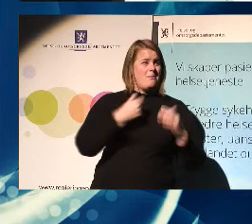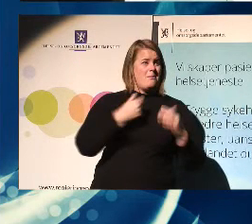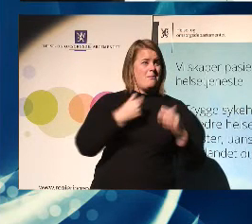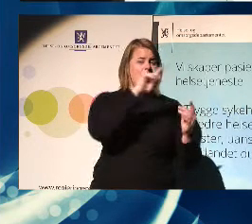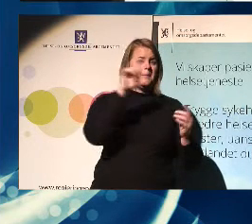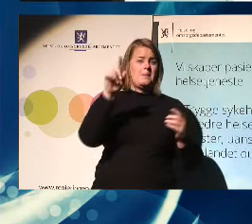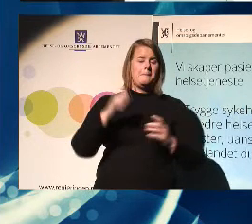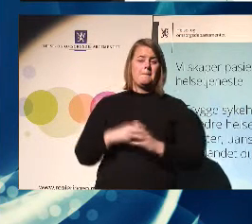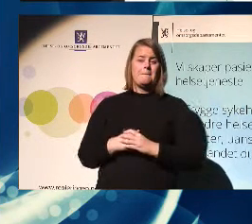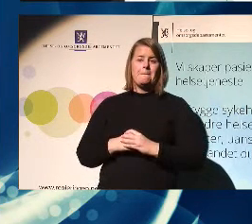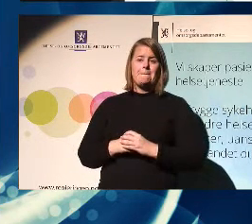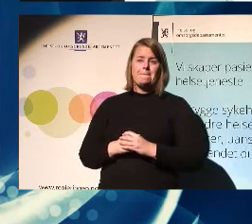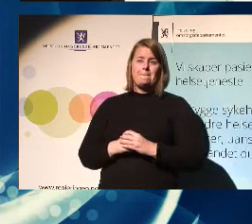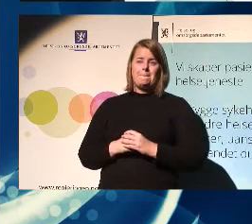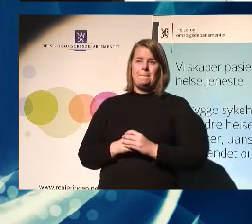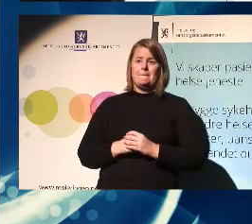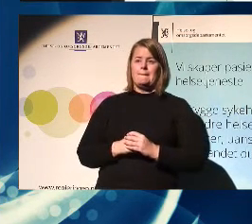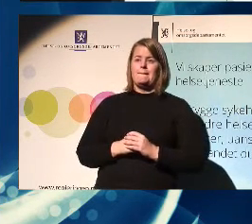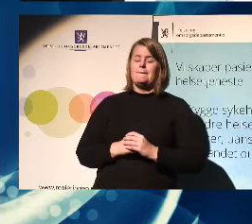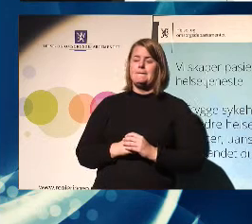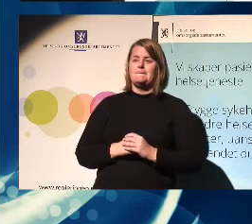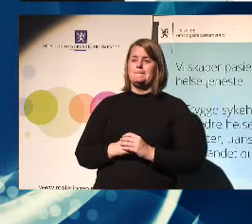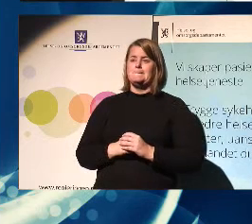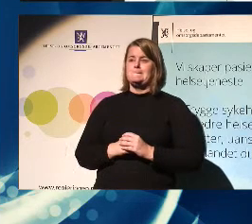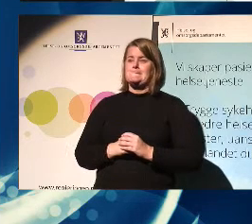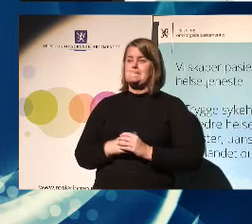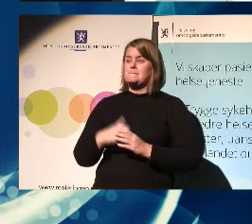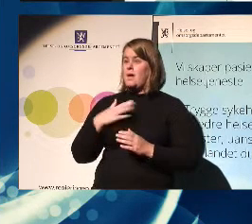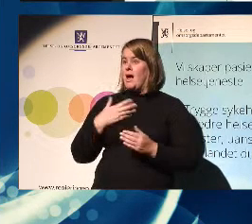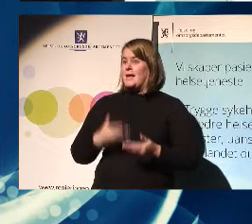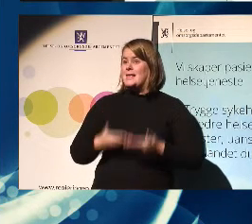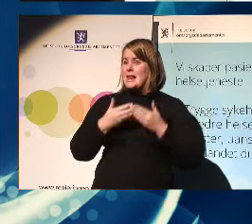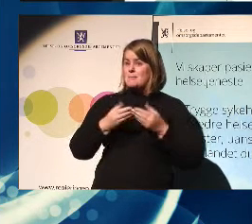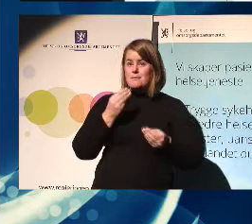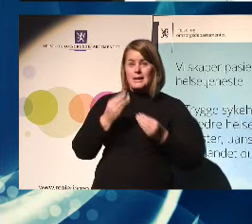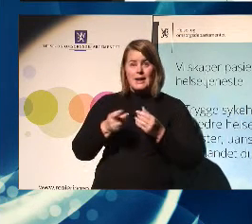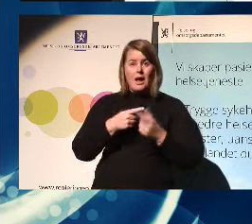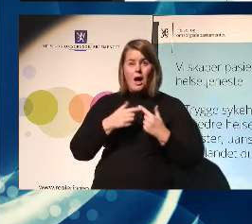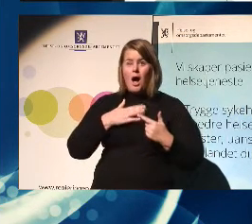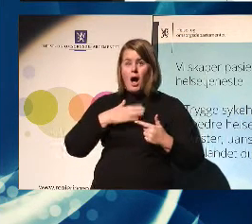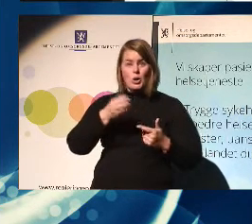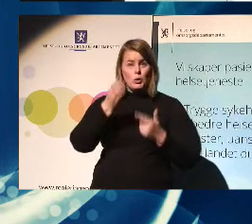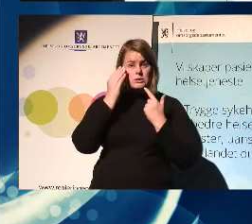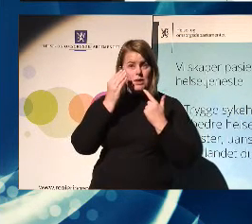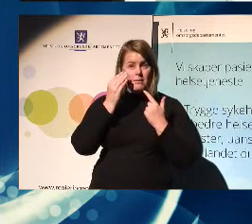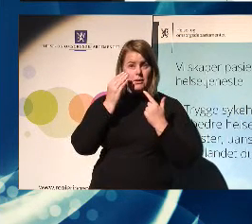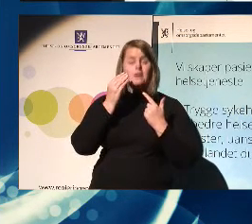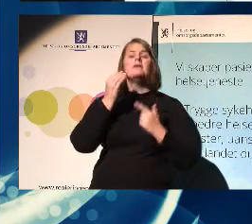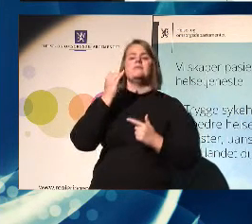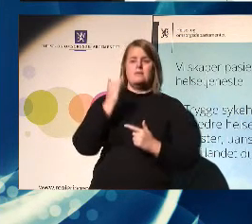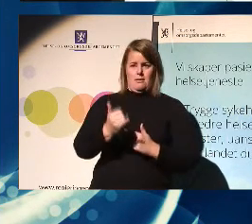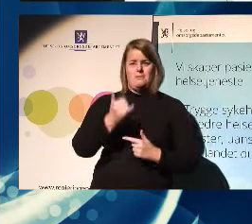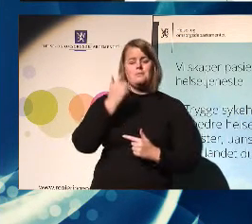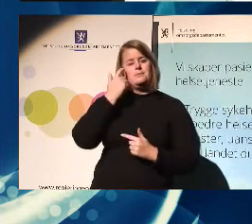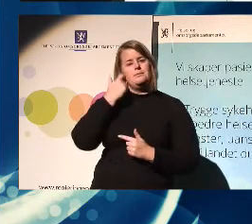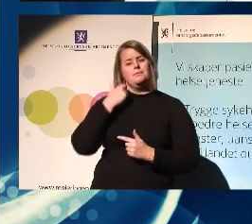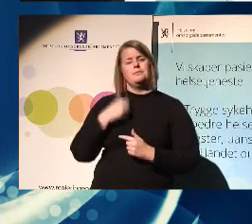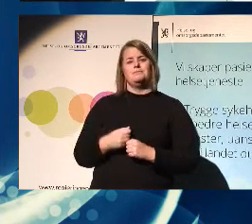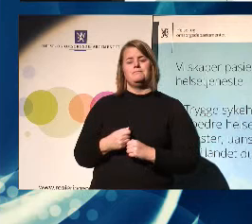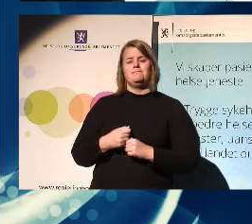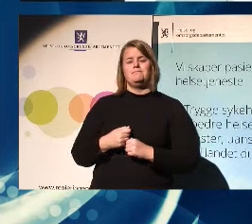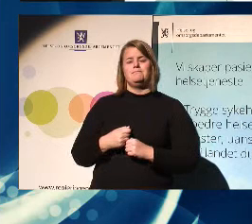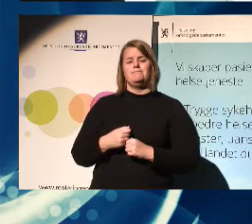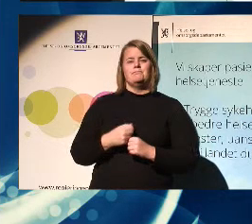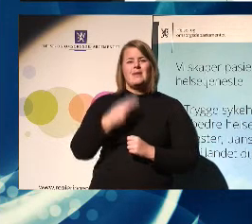Så det sånn at har vi noen hjelpemidler og har vi noen kunnskap om dette, og hvordan kan vi ta oss fram? Og mitt svar ja.